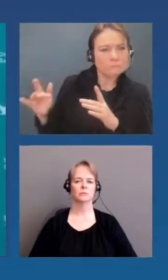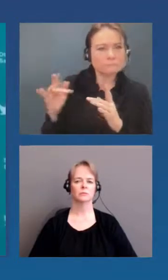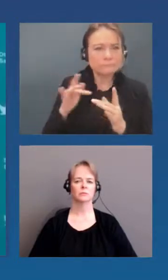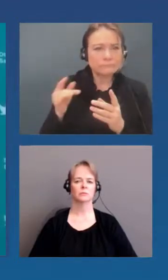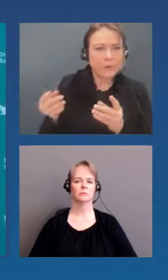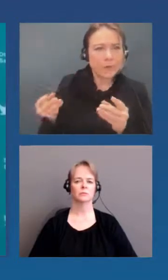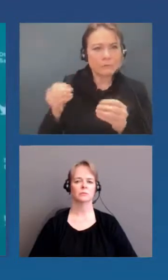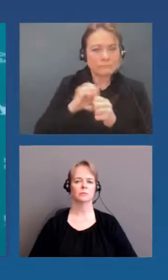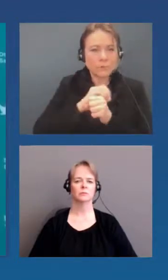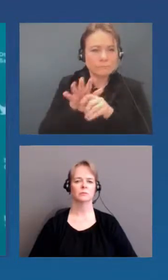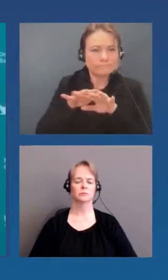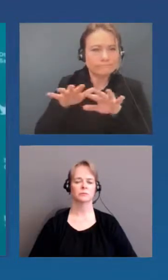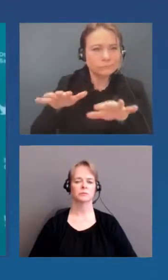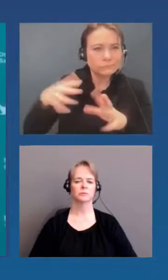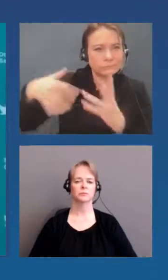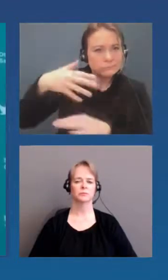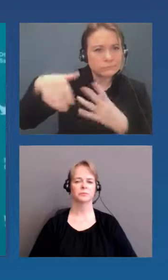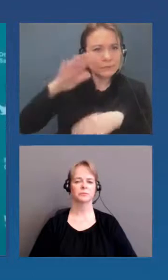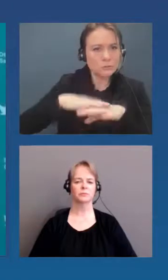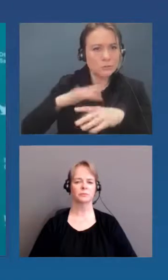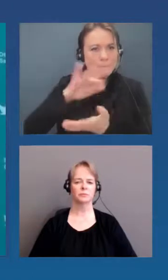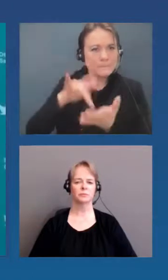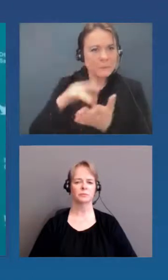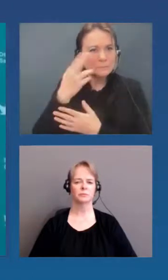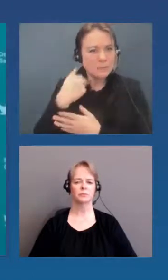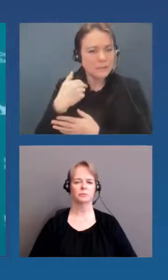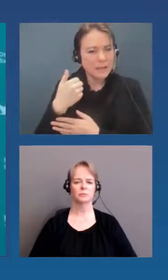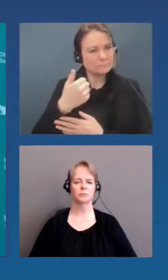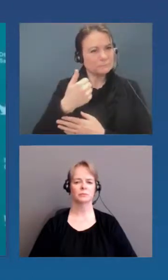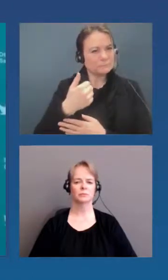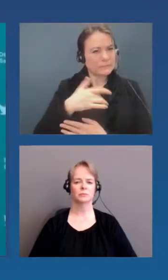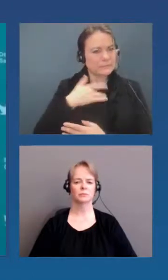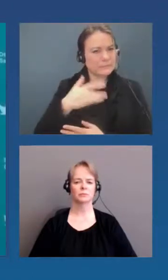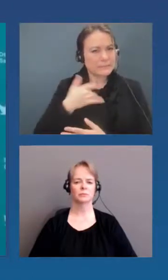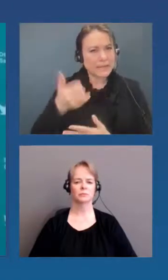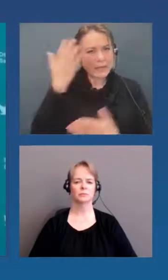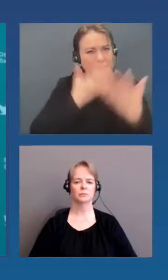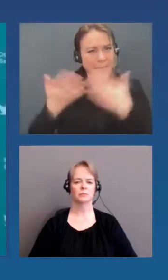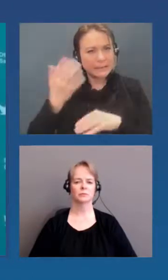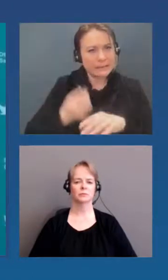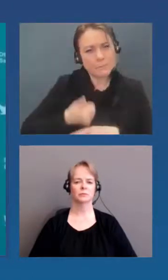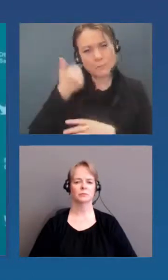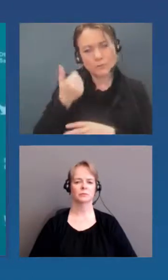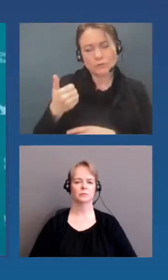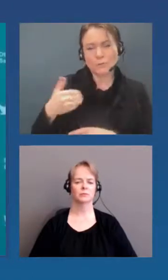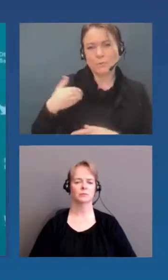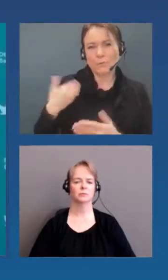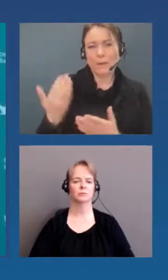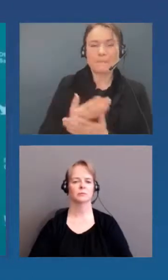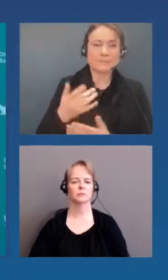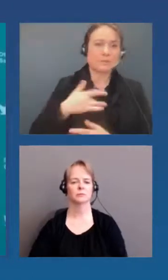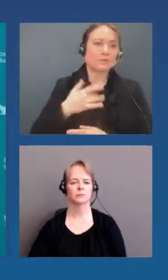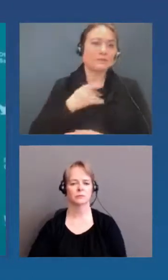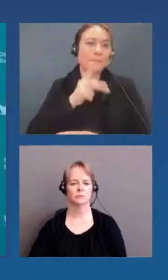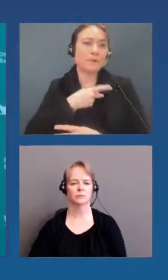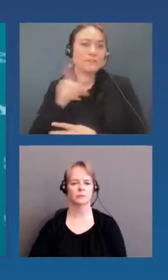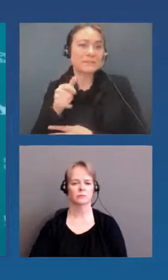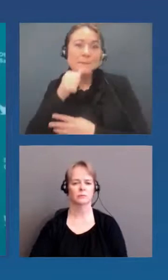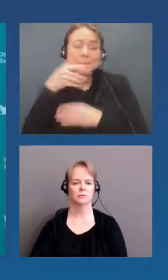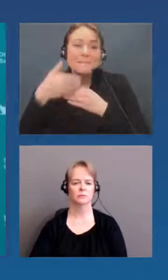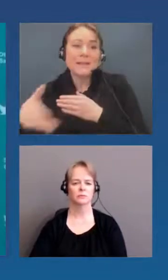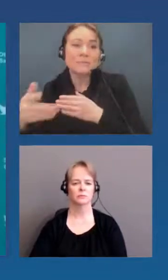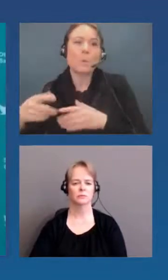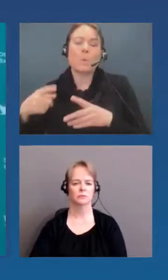milieu sportif. En fait, qu'est-ce qui vous inquiète le plus? Une situation qui interpelle parce que Québec va présenter vendredi un